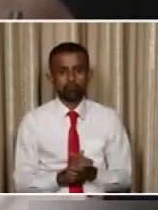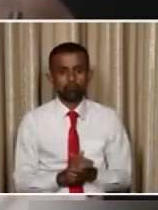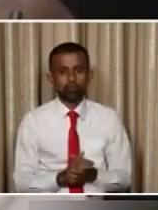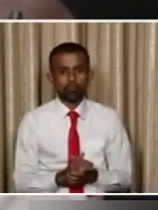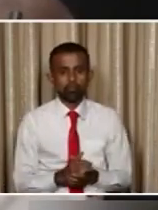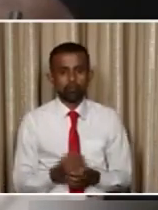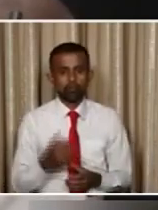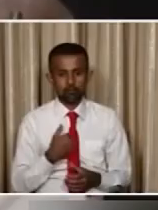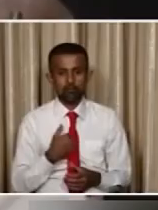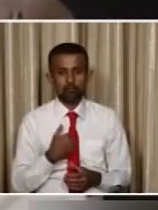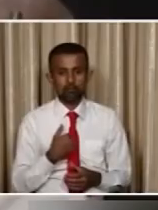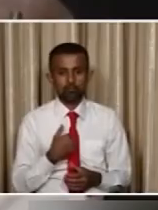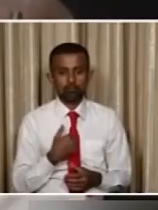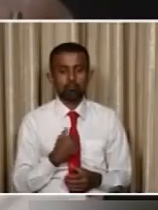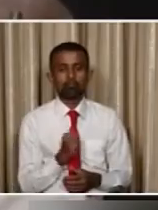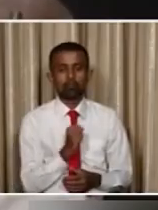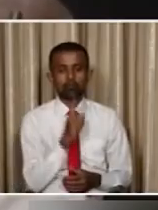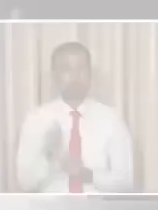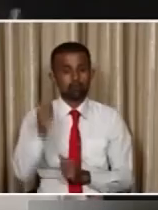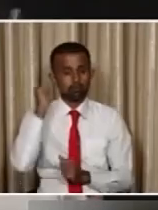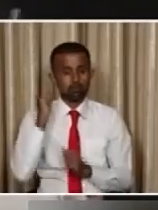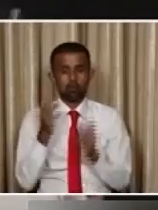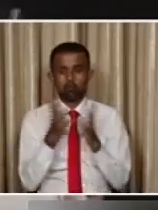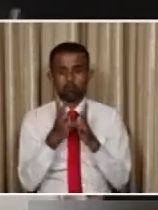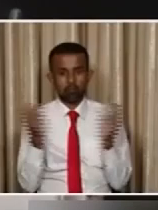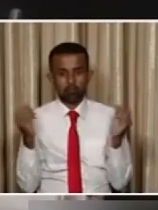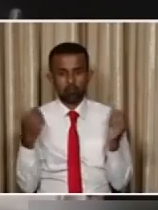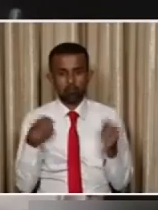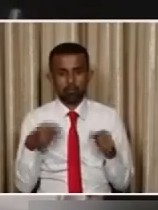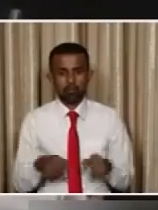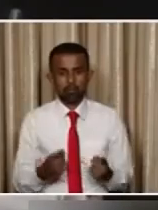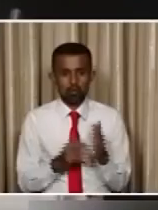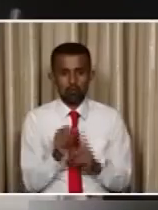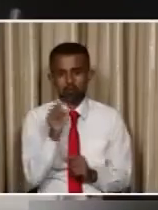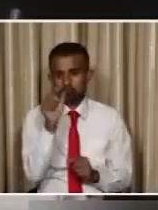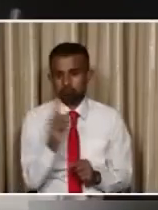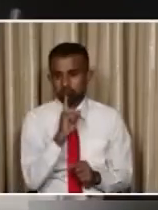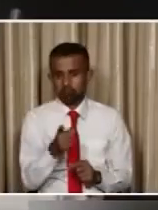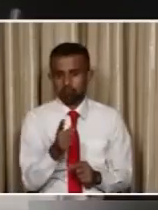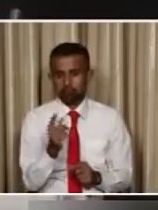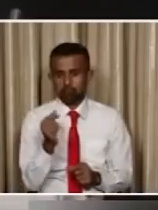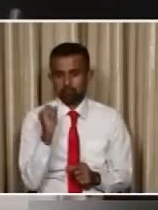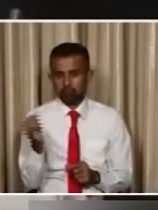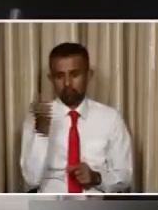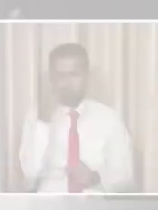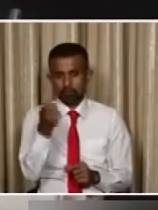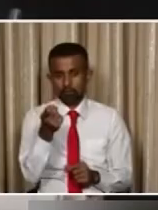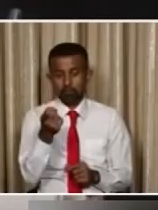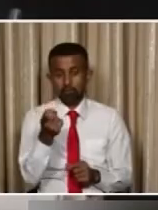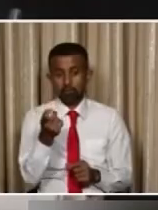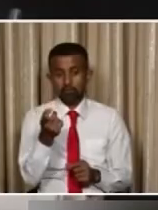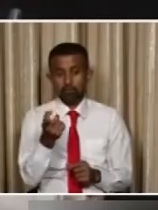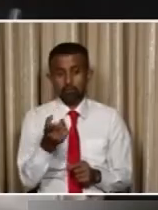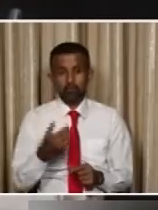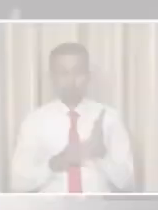කියන්නේ, ඒක වැරදි කියලා මෙයාට නඩු තීන්දුවක් තිබුණාම. මෙතෙන්ට උවමනා නැහැ. අන්තවාදය. අන්තවාදයේ ගොඩෙන් ඔබතුමා උස්සලා